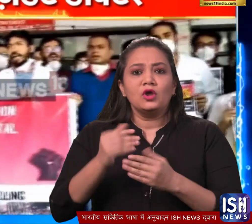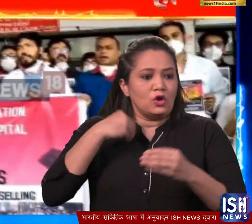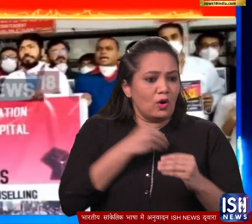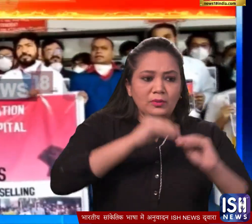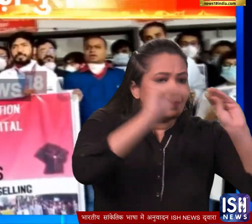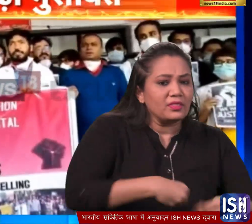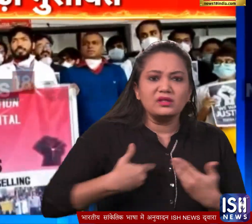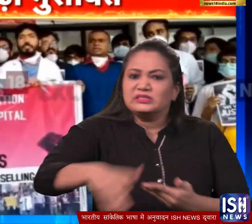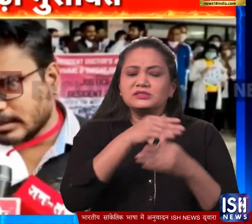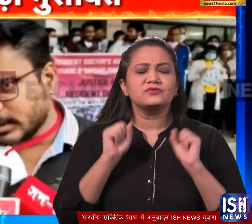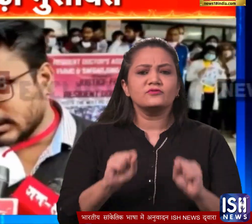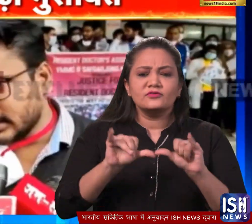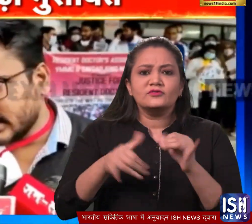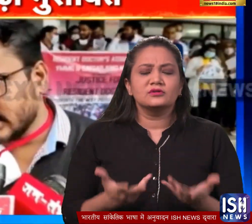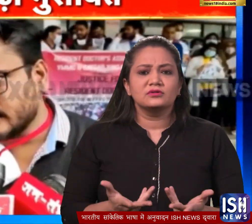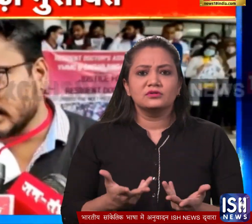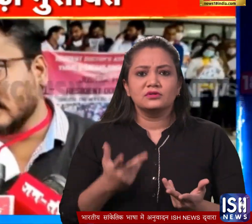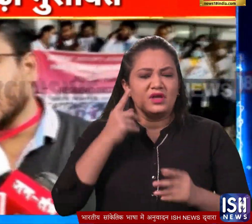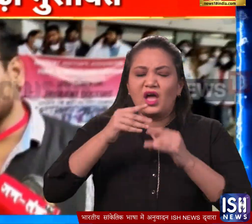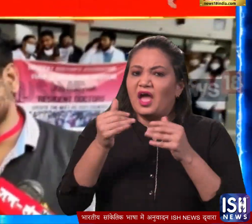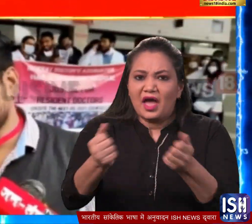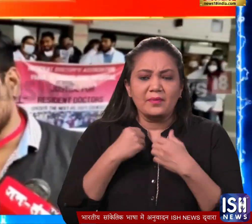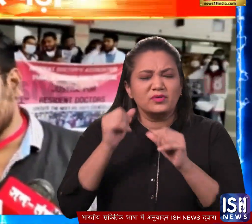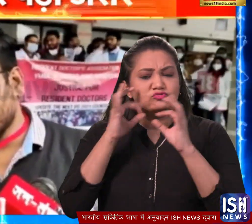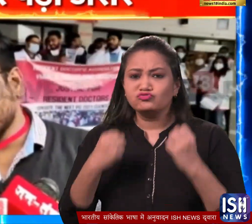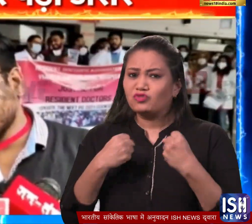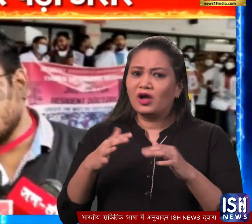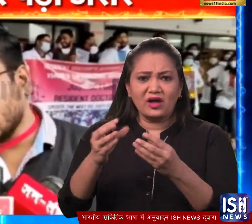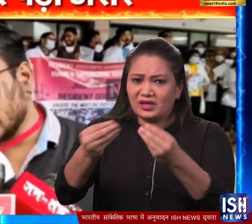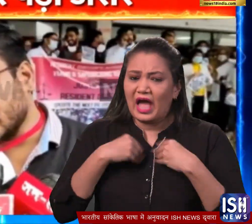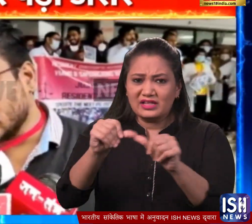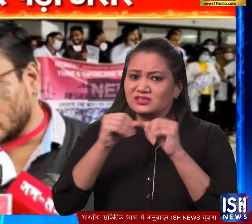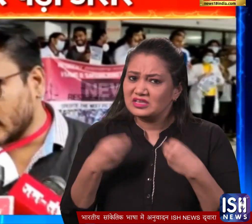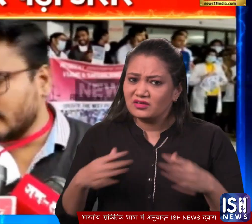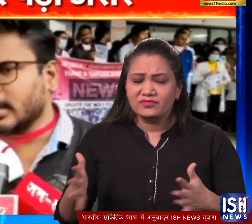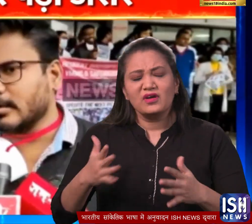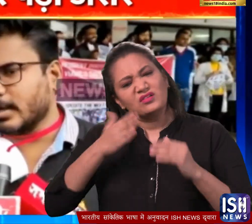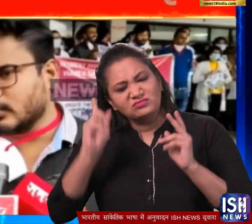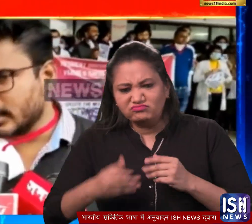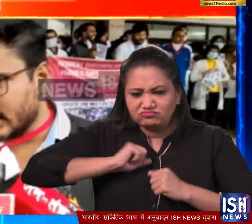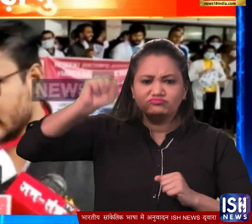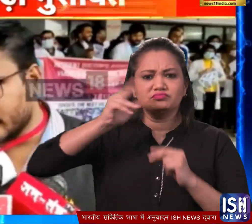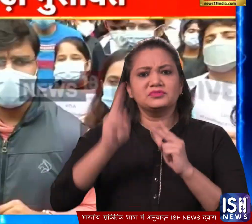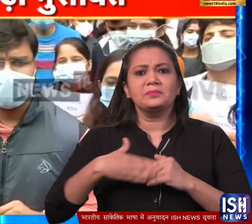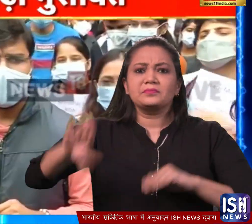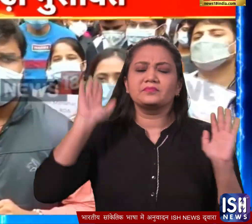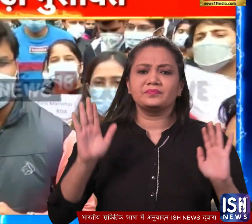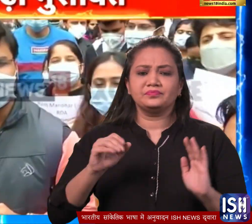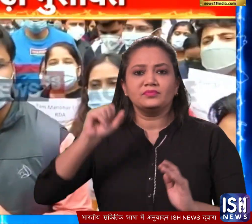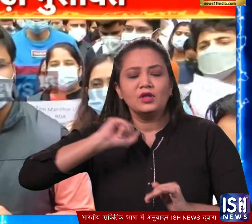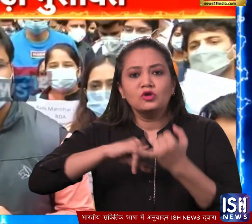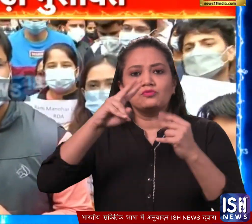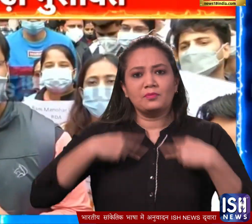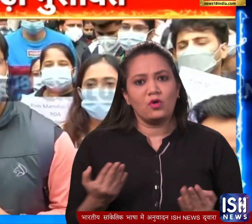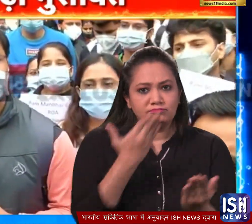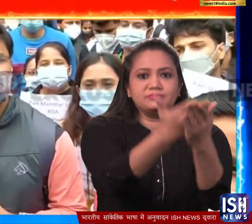की कमी का दबाव वो नहीं झेल सकते। ये तब तक चलती रहेगी जब तक हमें कोई कॉन्क्रीट सोल्यूशन नहीं मिलता है। अगर हमें इसे और आगे बढ़ाना पड़ा तो बढ़ाएंगे। हड़ताली डॉक्टरों